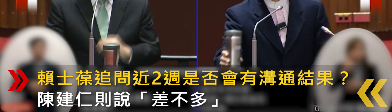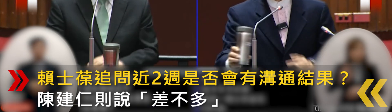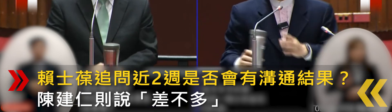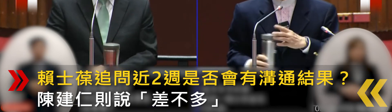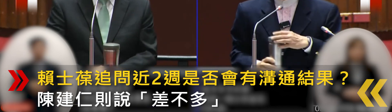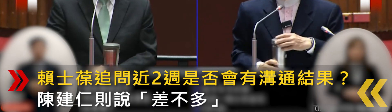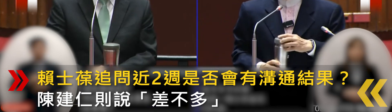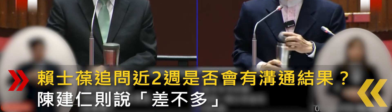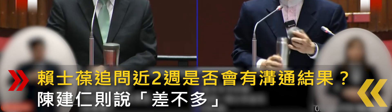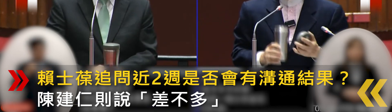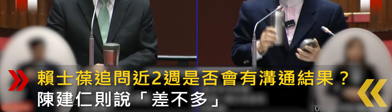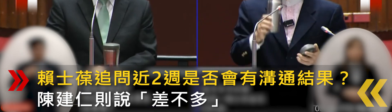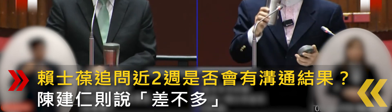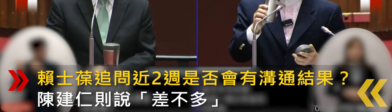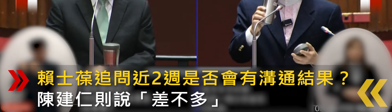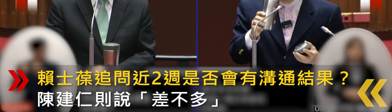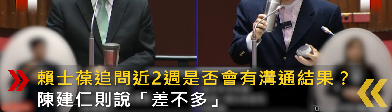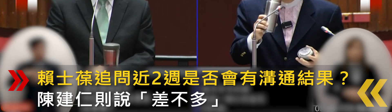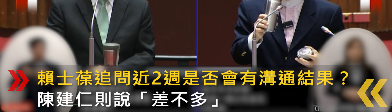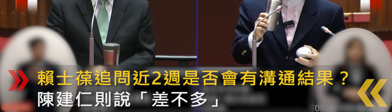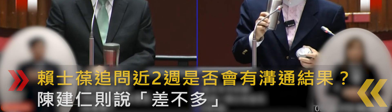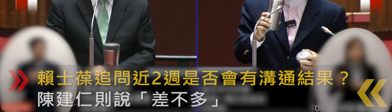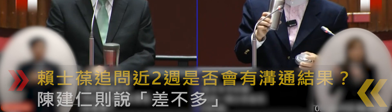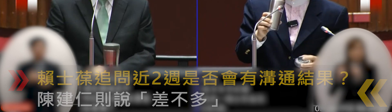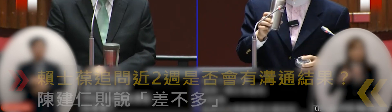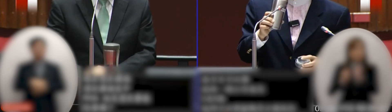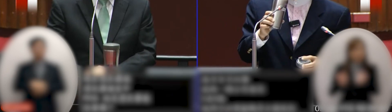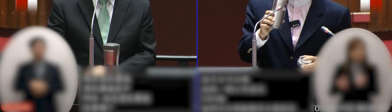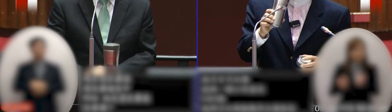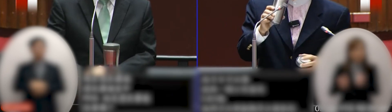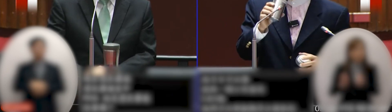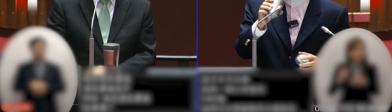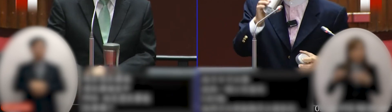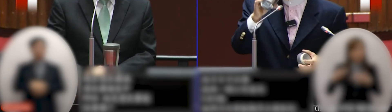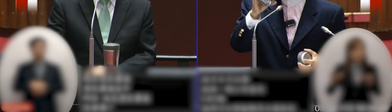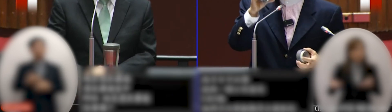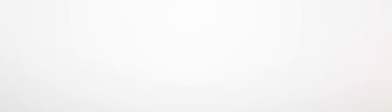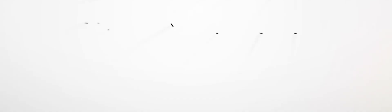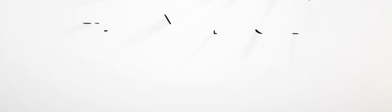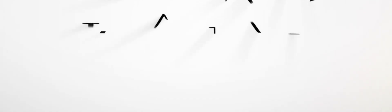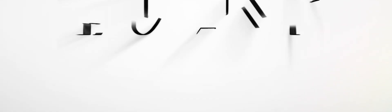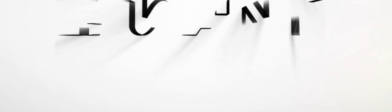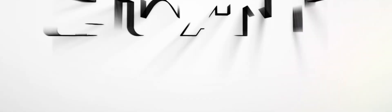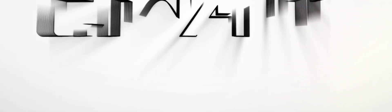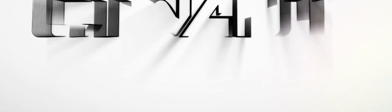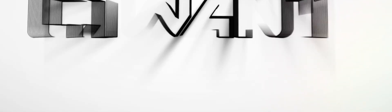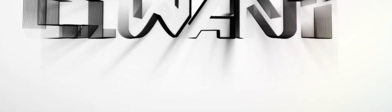然是一定是在最近的时间内。 最近时间多近？两个礼拜。 差不多。